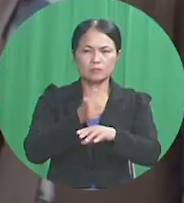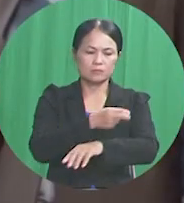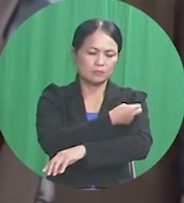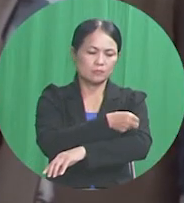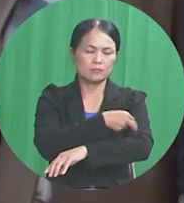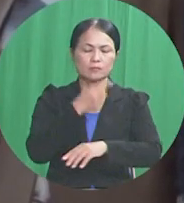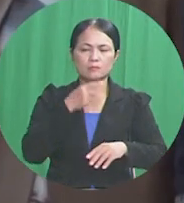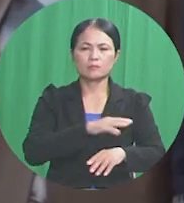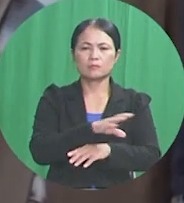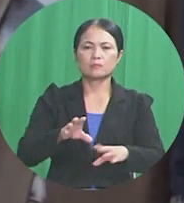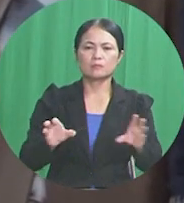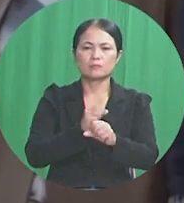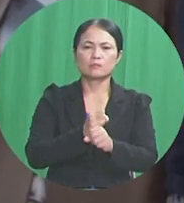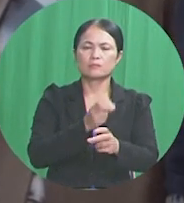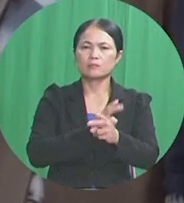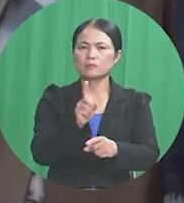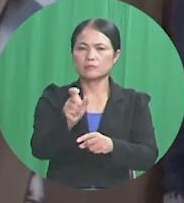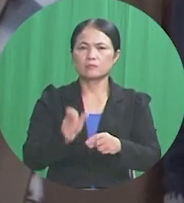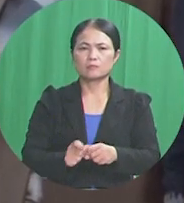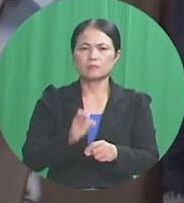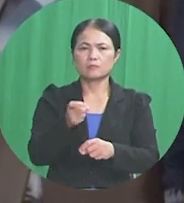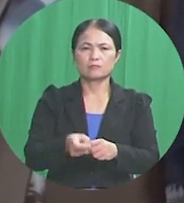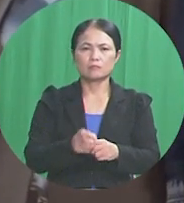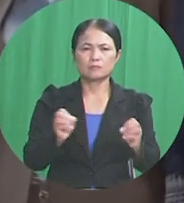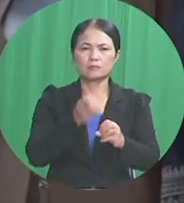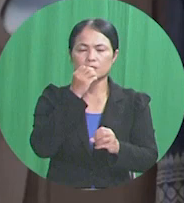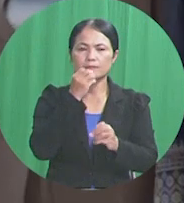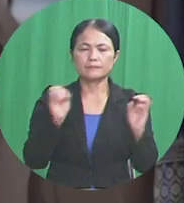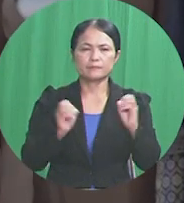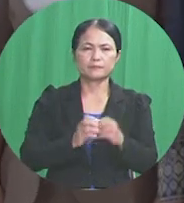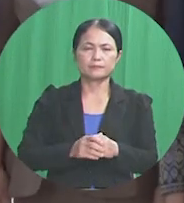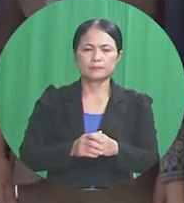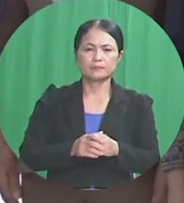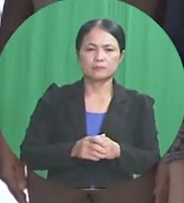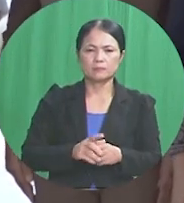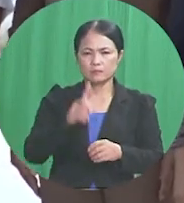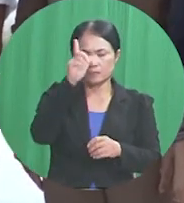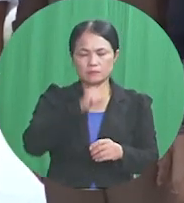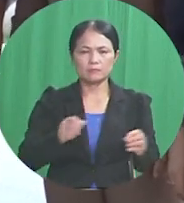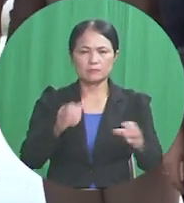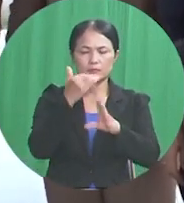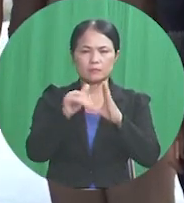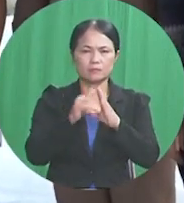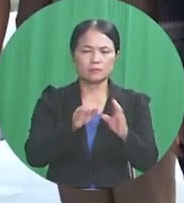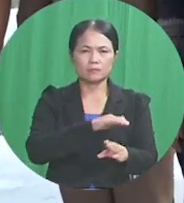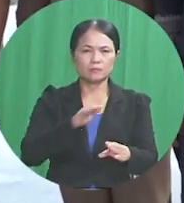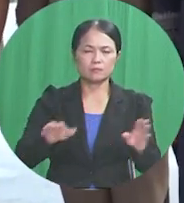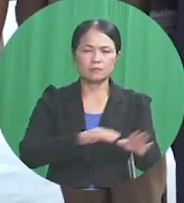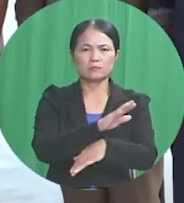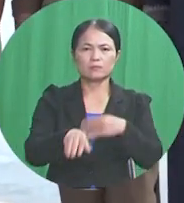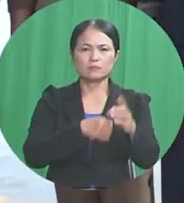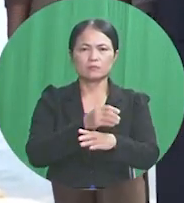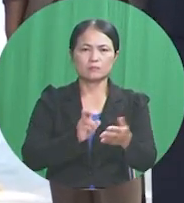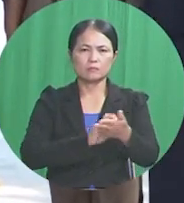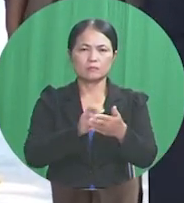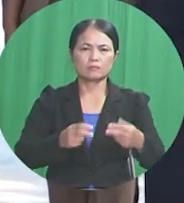ชีดอยมันบานตกเอานามเนี่ยสลับดอยอัดอาหารนุตีเลยจมเตี้ยกบาลประดามพญาดอกกมาแตงอตรายทายต